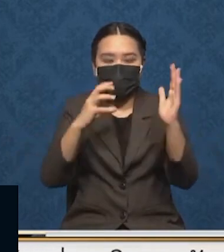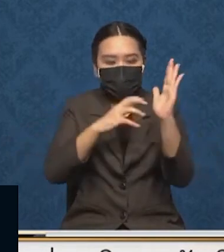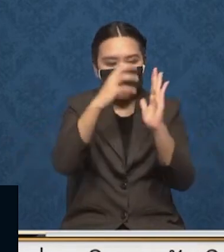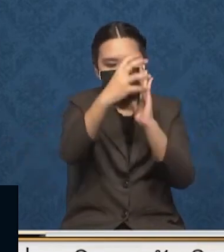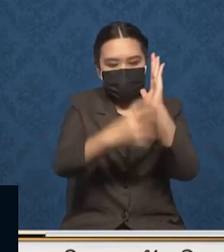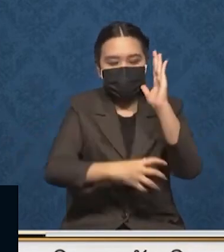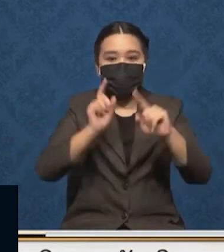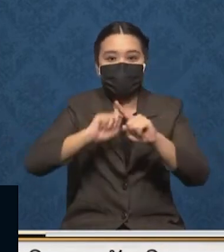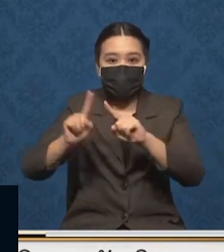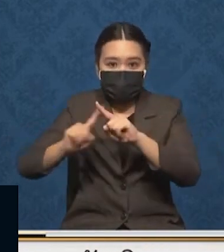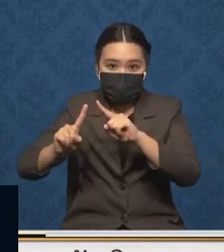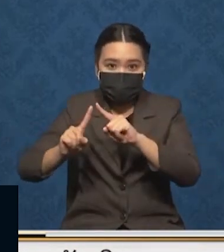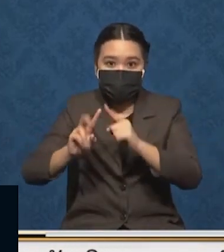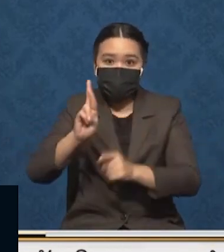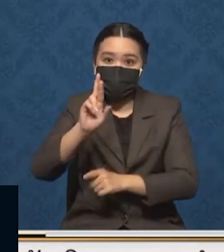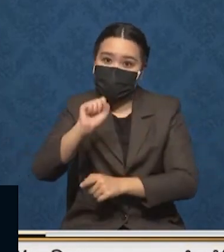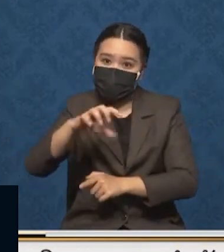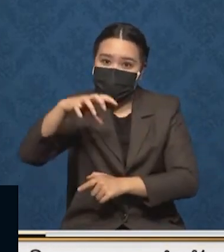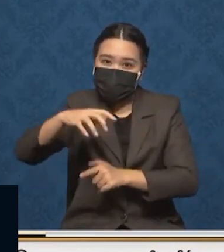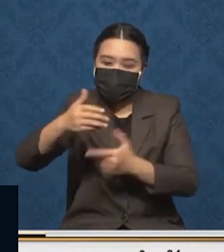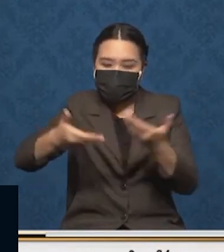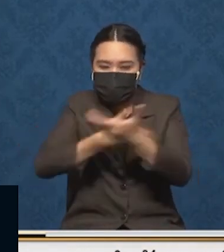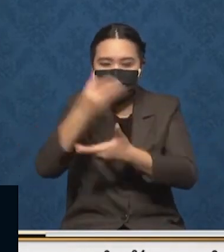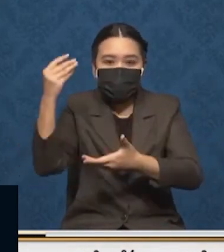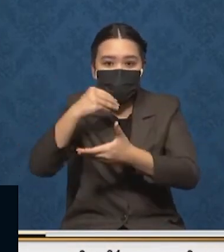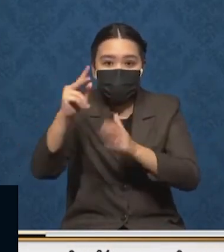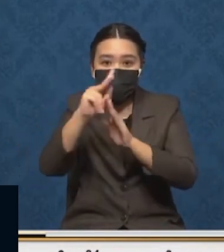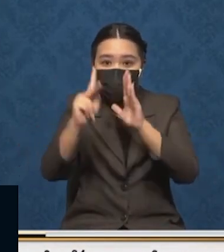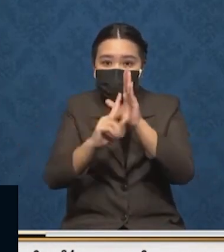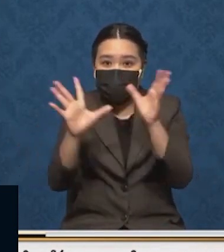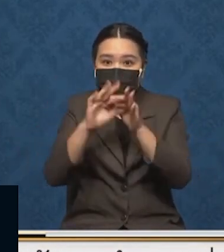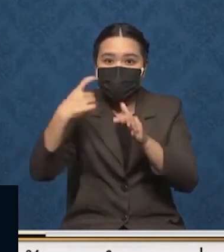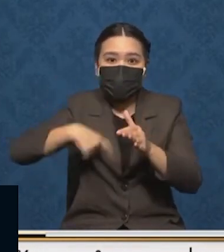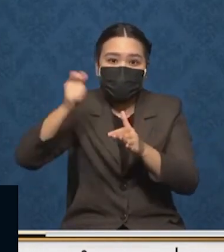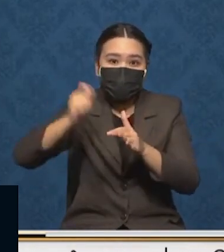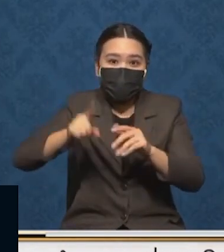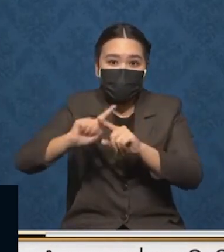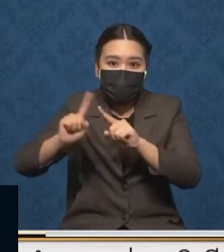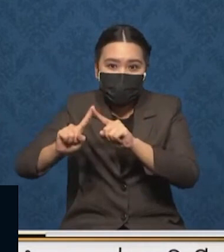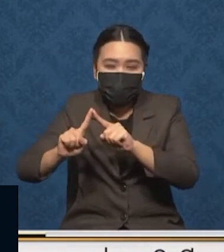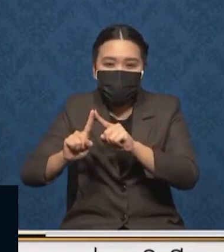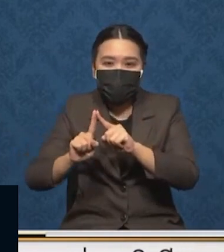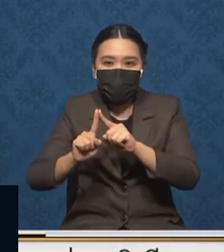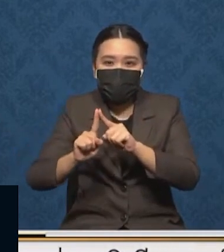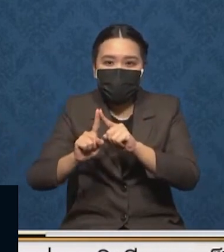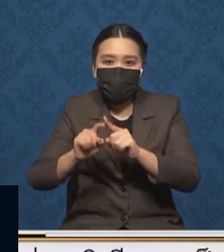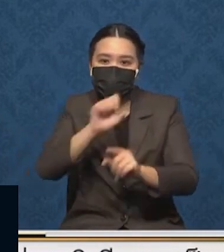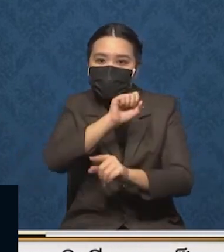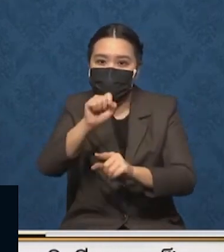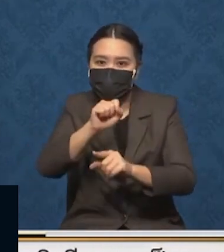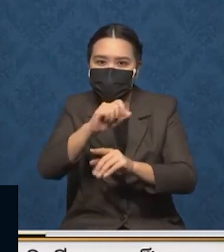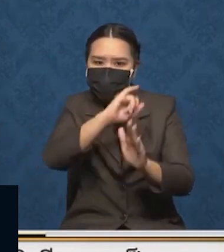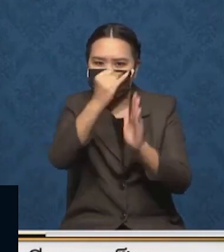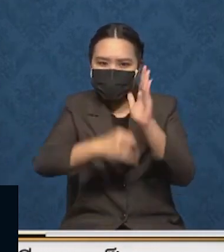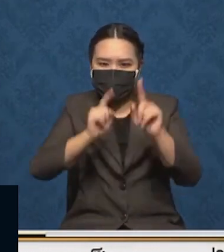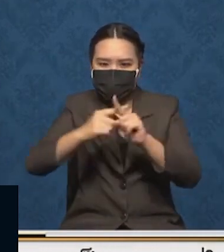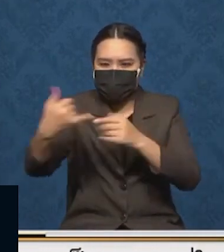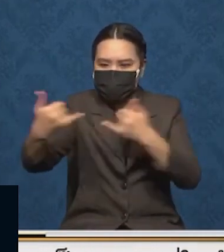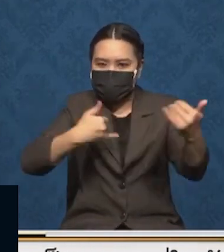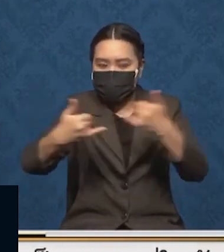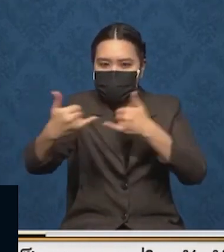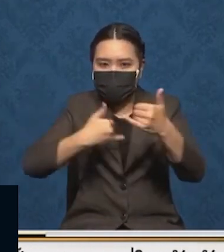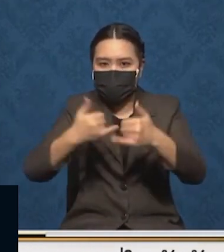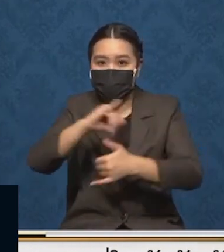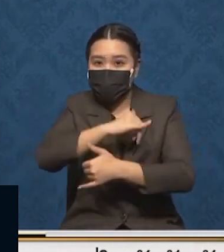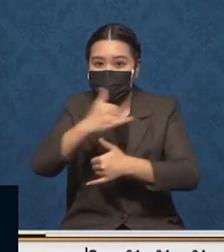ราฟังในสภาหลายรอบครับเวลาที่มีกฎหมายเกี่ยวกับศาลเพื่อนสมาชิกที่มาจากแต่ละจังหวัดผมก็ไม่อยากจะเอ่ยนามบางท่านก็อยู่ในจังหวัดที่สูง